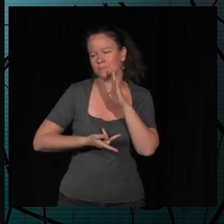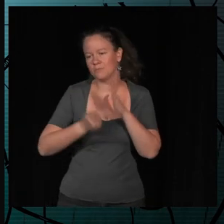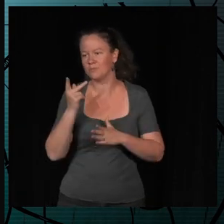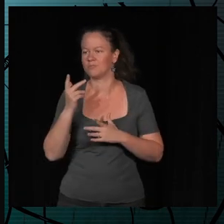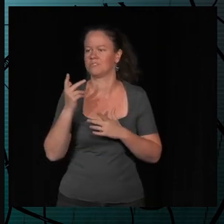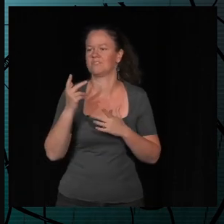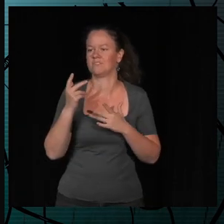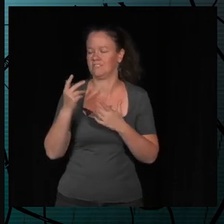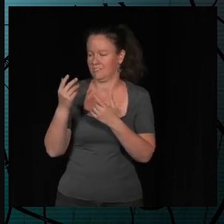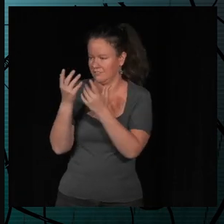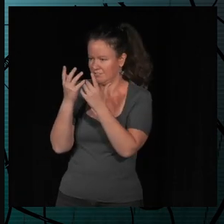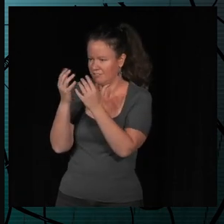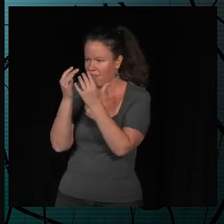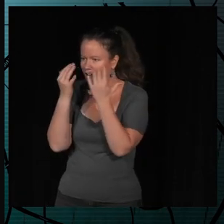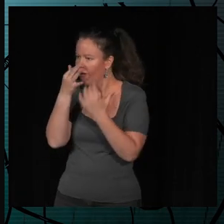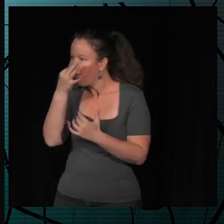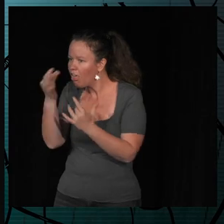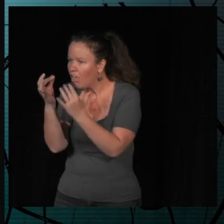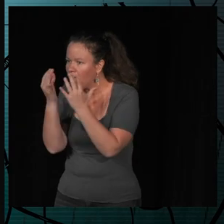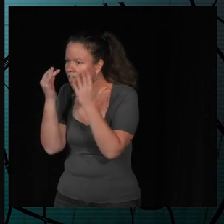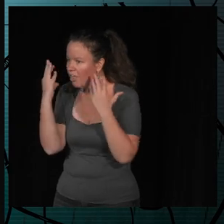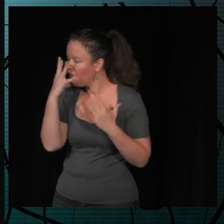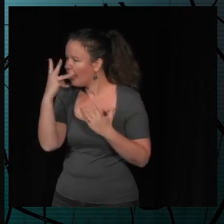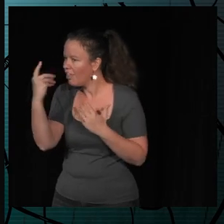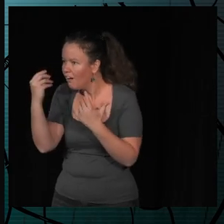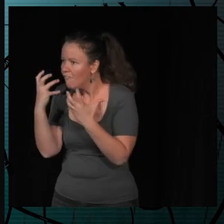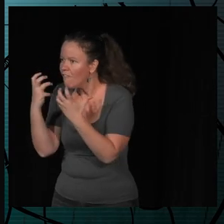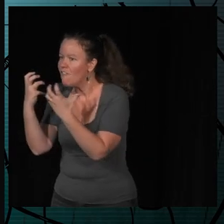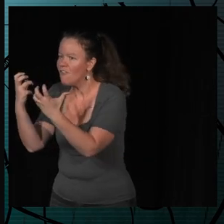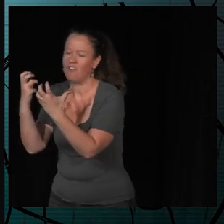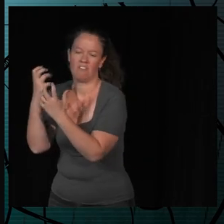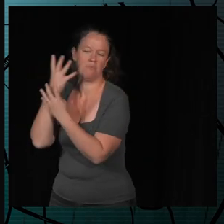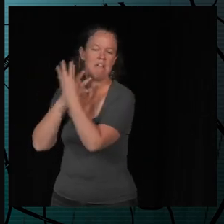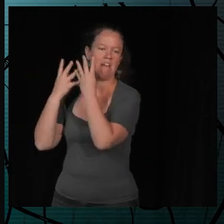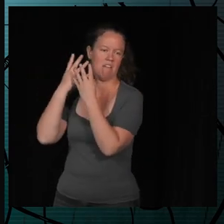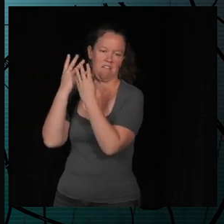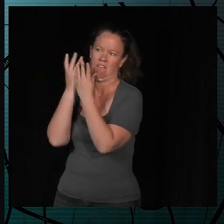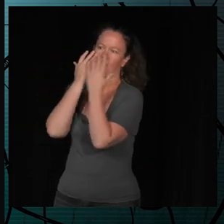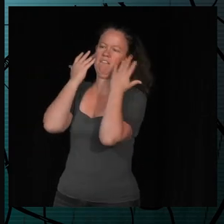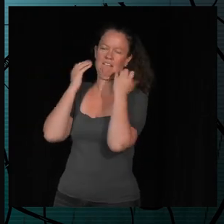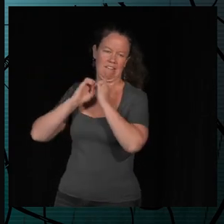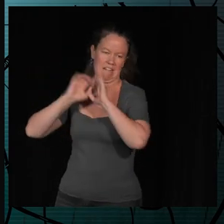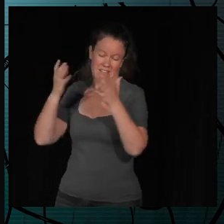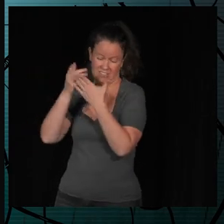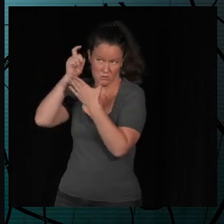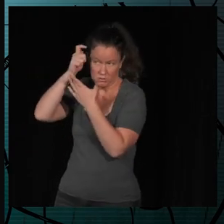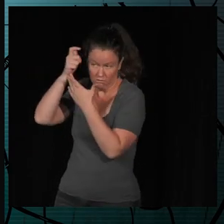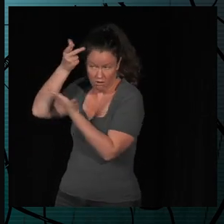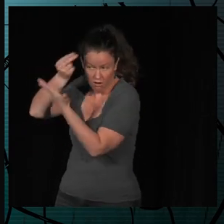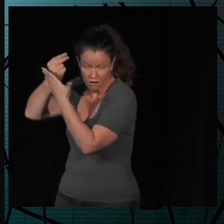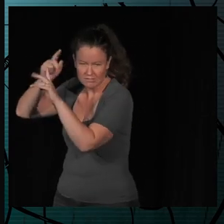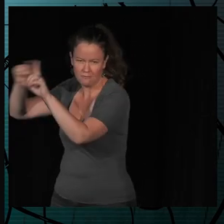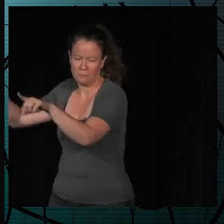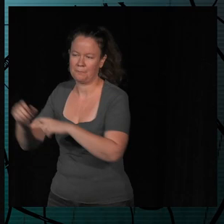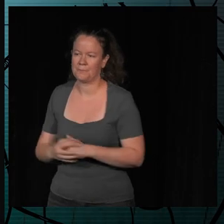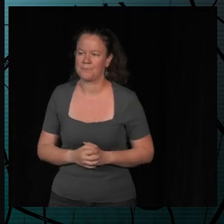et et qui demande aussi bah à nous tous d'avoir une sorte d'éclairage euh enfin je voulais rebondir sur un certain nombre de points dans ce qui a été dit je